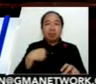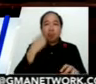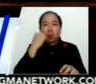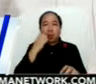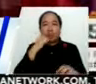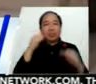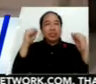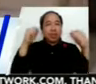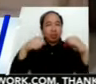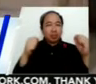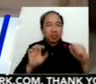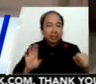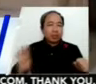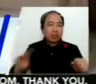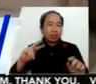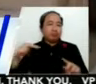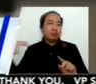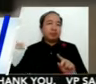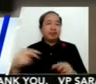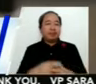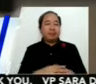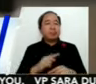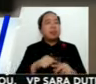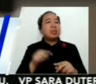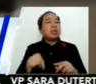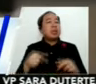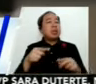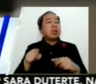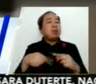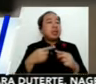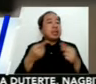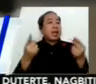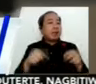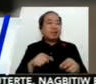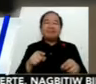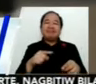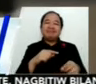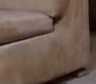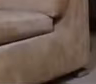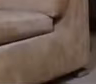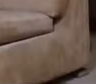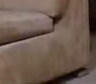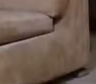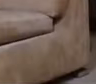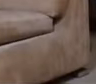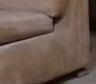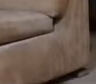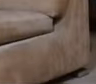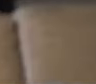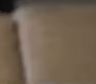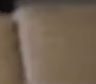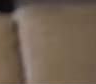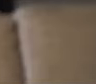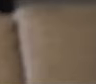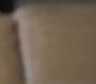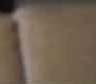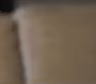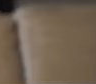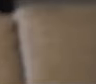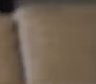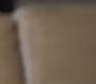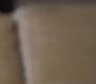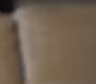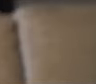ng mga ito. Pero ang pangyayaring ito, hindi nagustuhan ni First Lady Liza Marcos. Bad shot na yan sa akin.